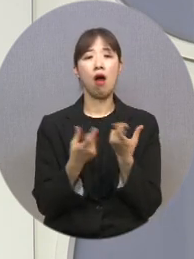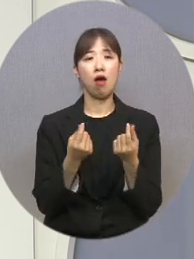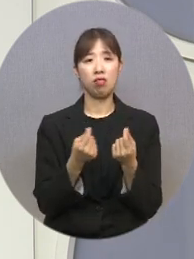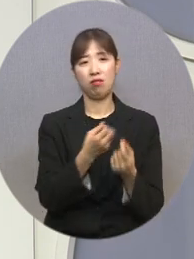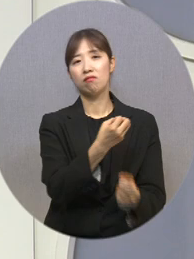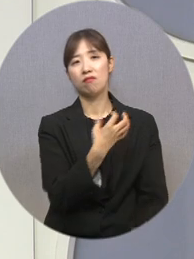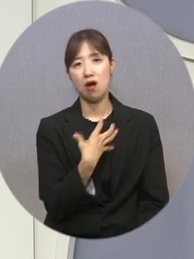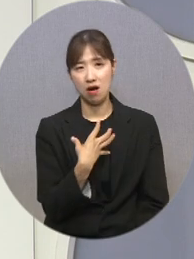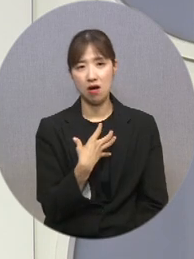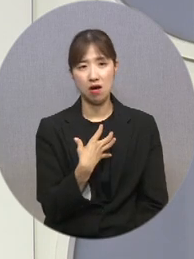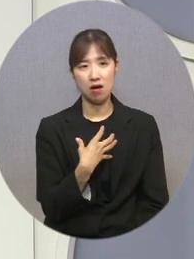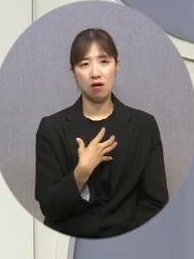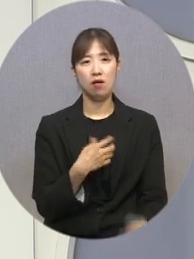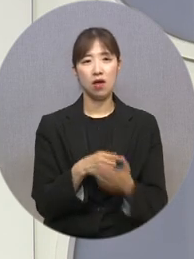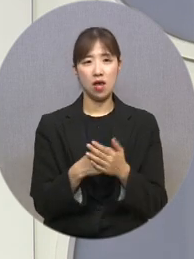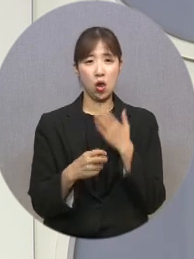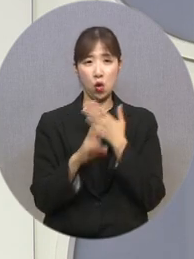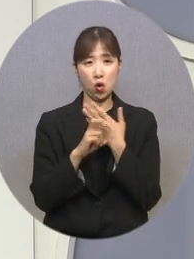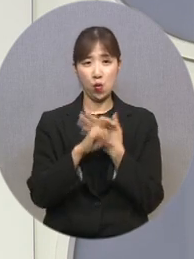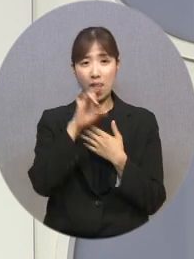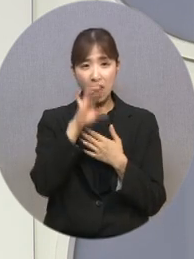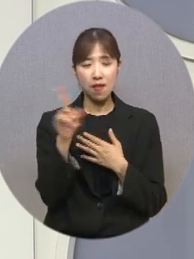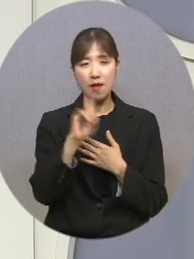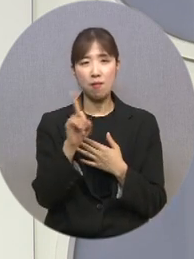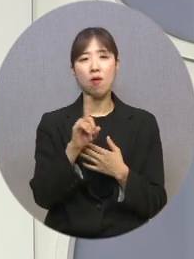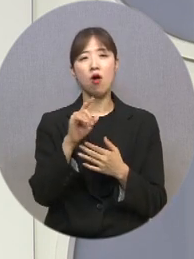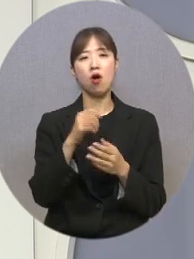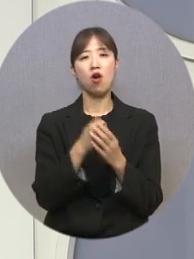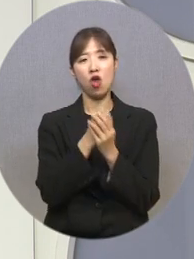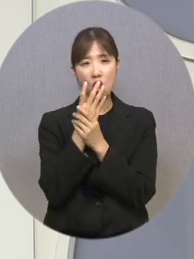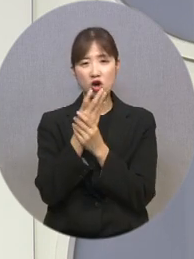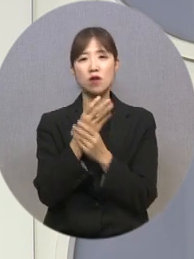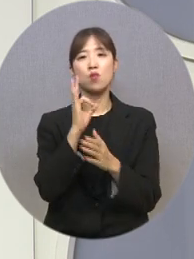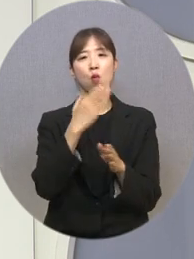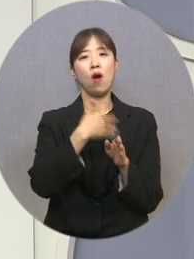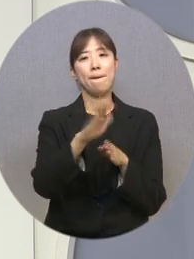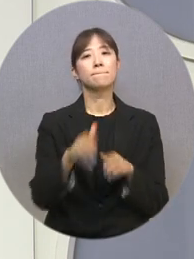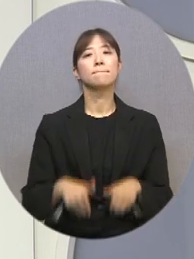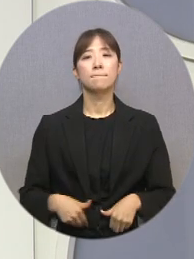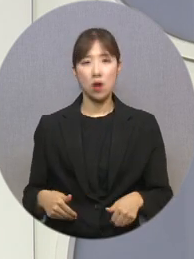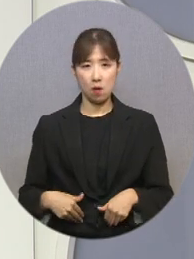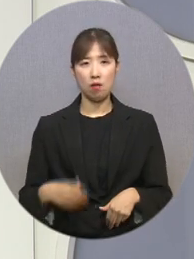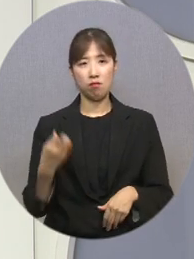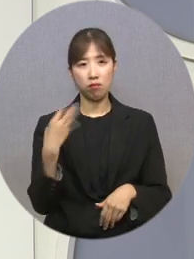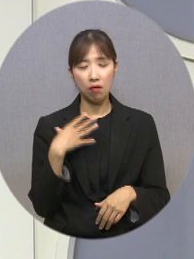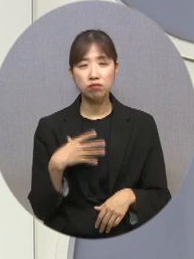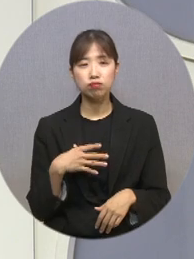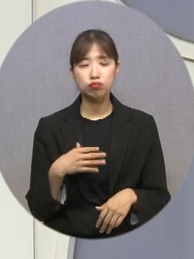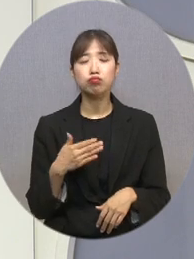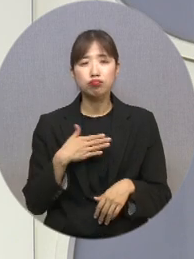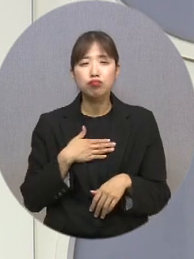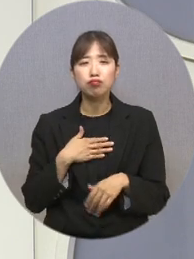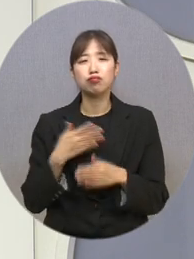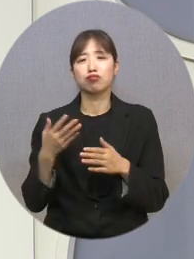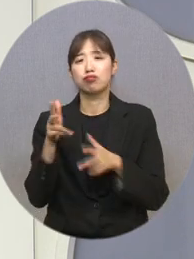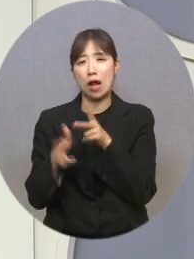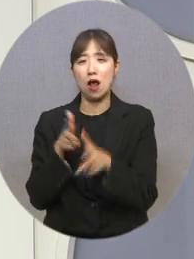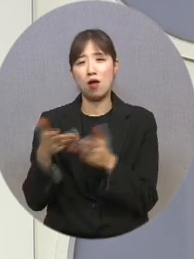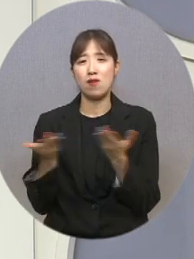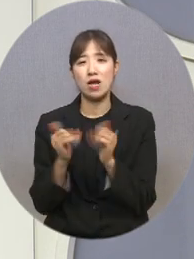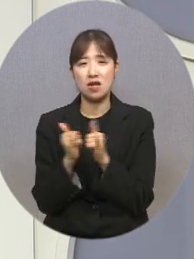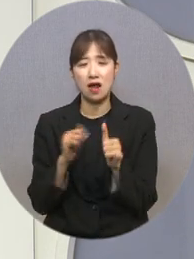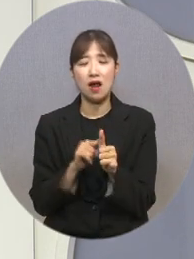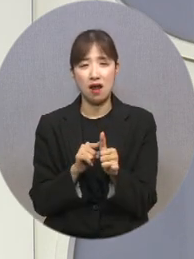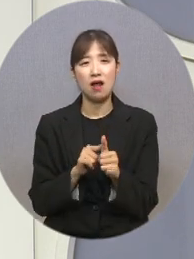하면서 그러려면 이제 이게 위반이 안 되려면 현금으로 빌린 돈을 갚아야 된다. 이래가지고 그 자영업자가 그 1,200만 원